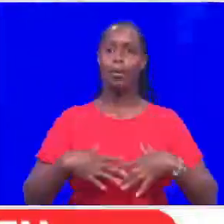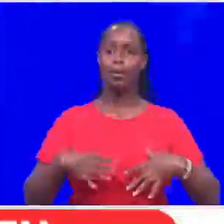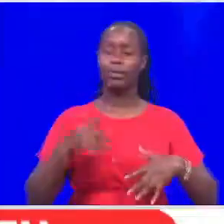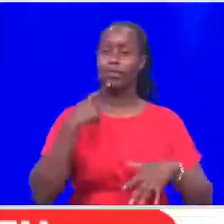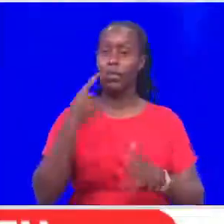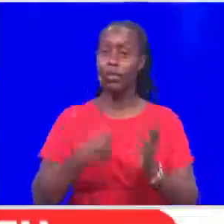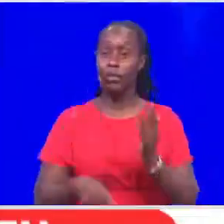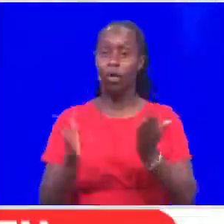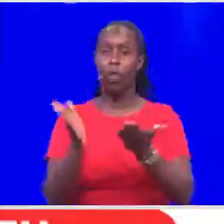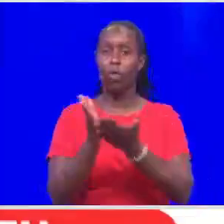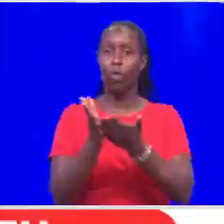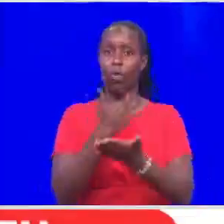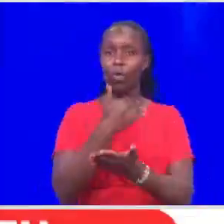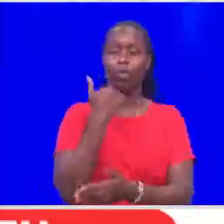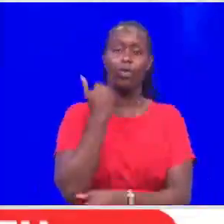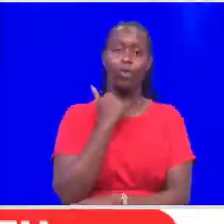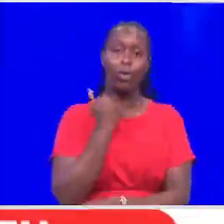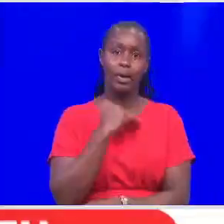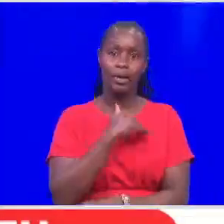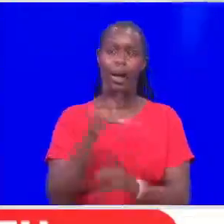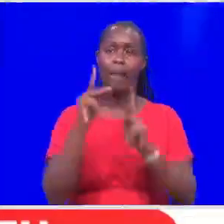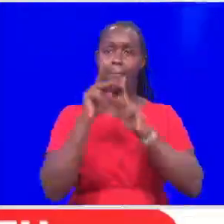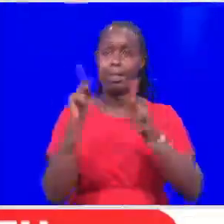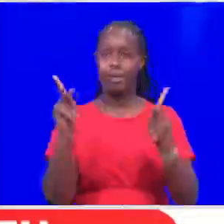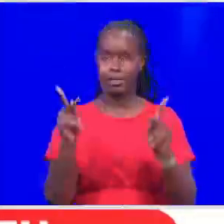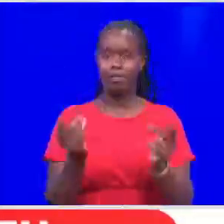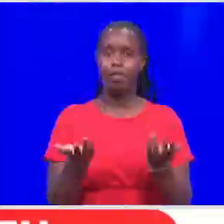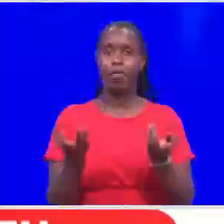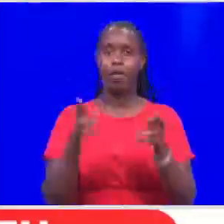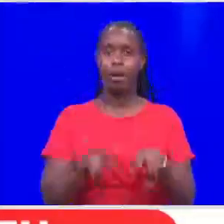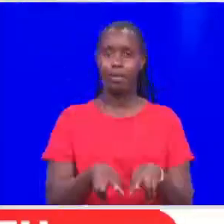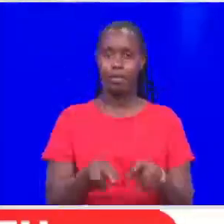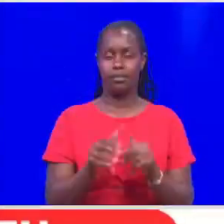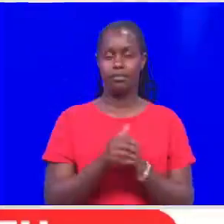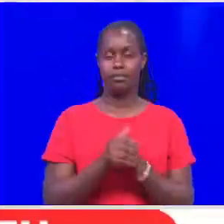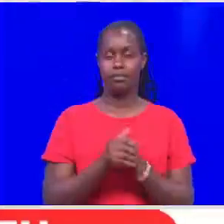kuleta amani. Sheila Chelangat, Runinga ya TV 47.